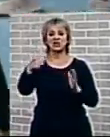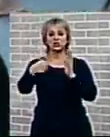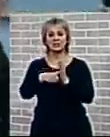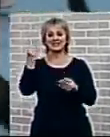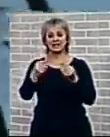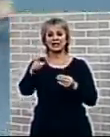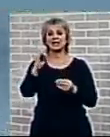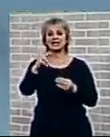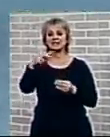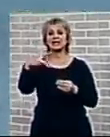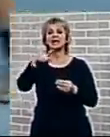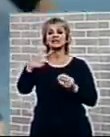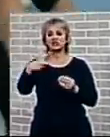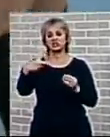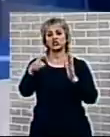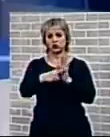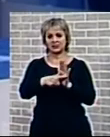26 матчей из 26.